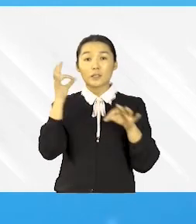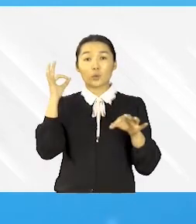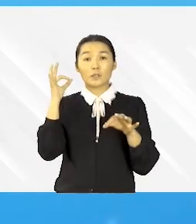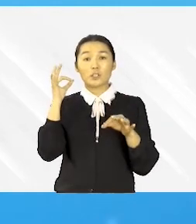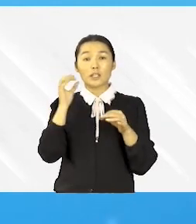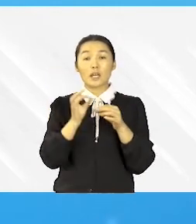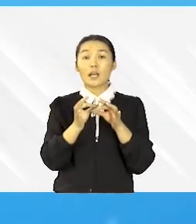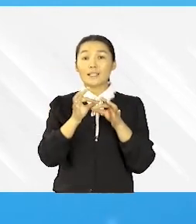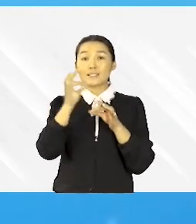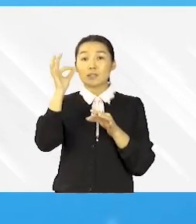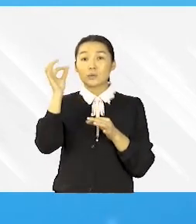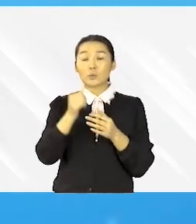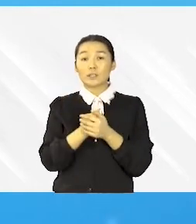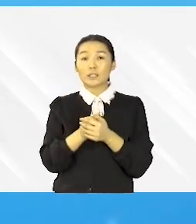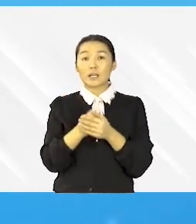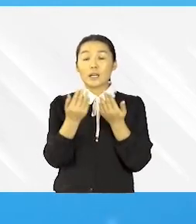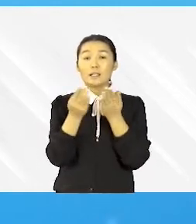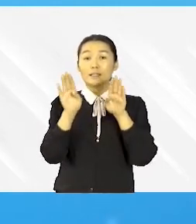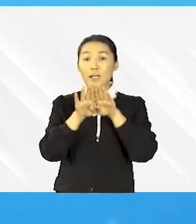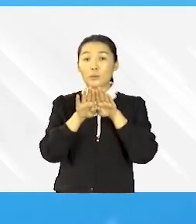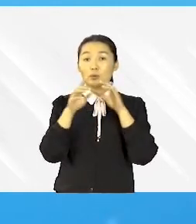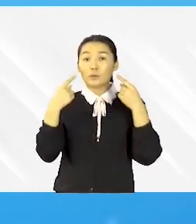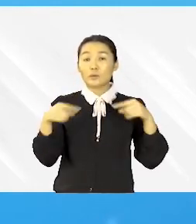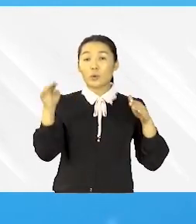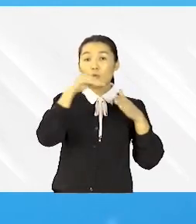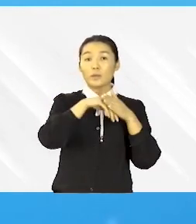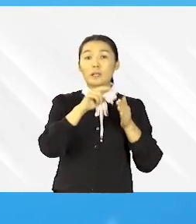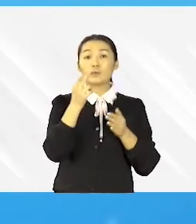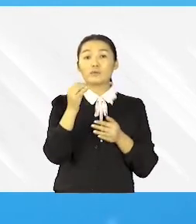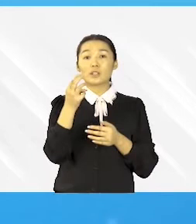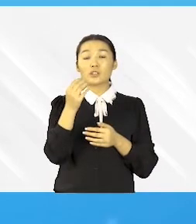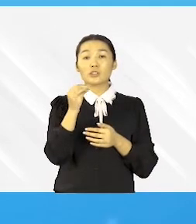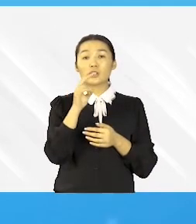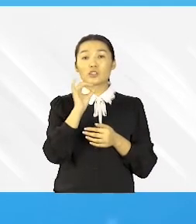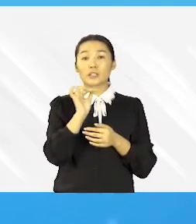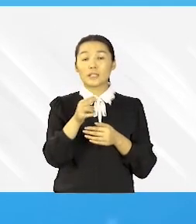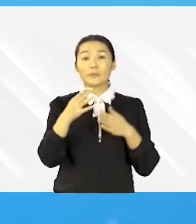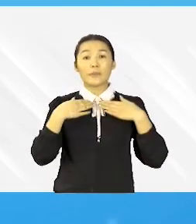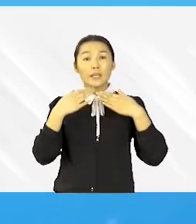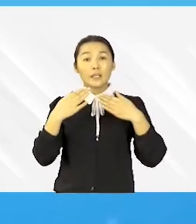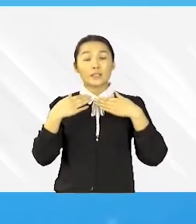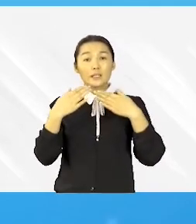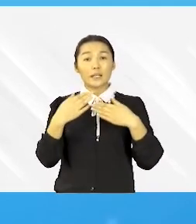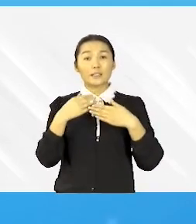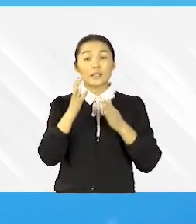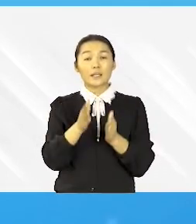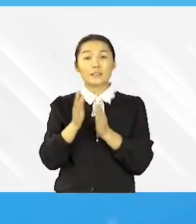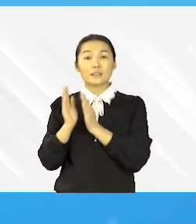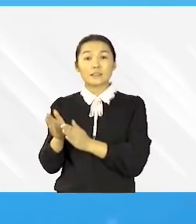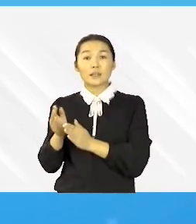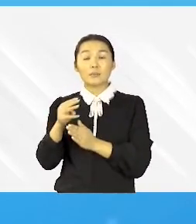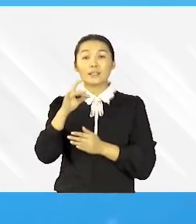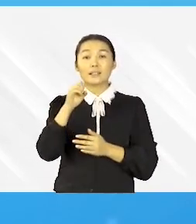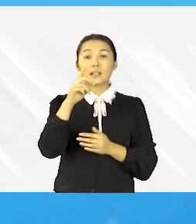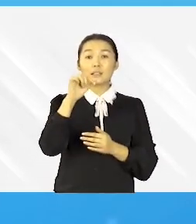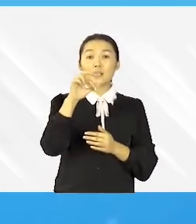сосуды, замкнутые, на другом впадают в кишечник. Дыхательная система представлена системой трахей, а главный